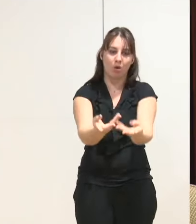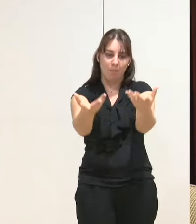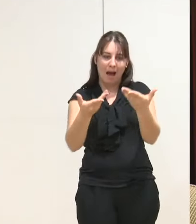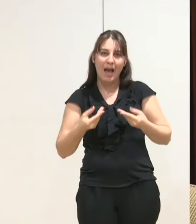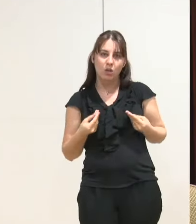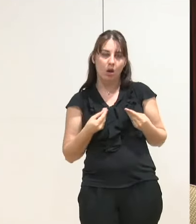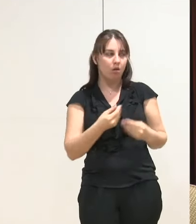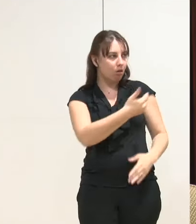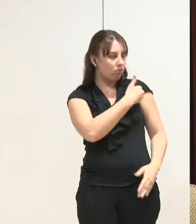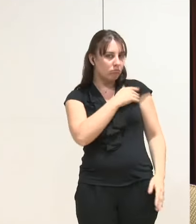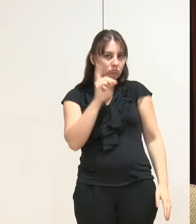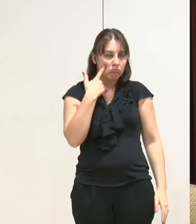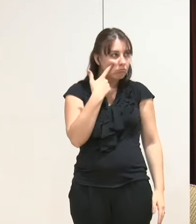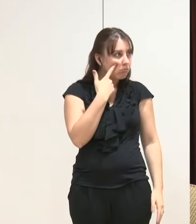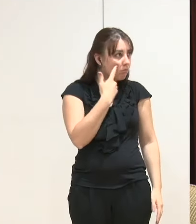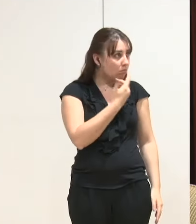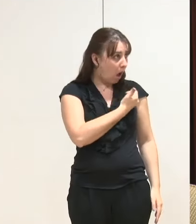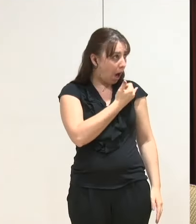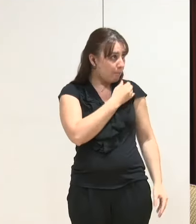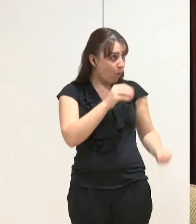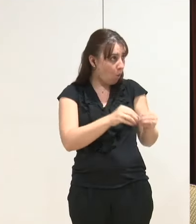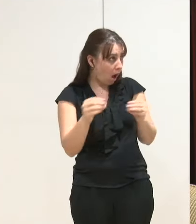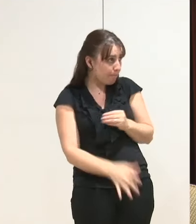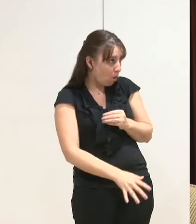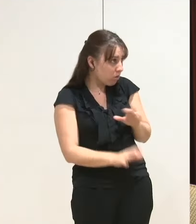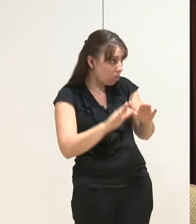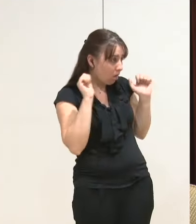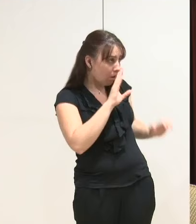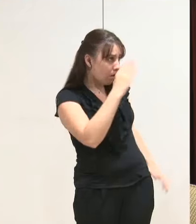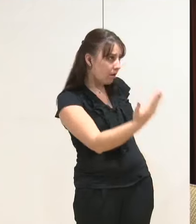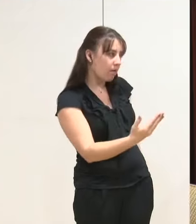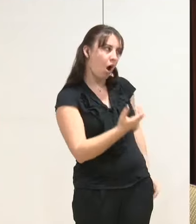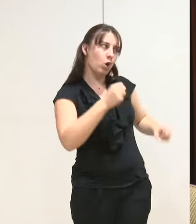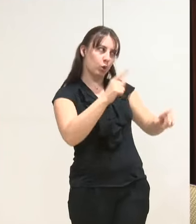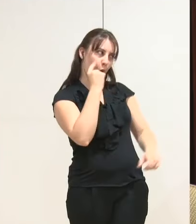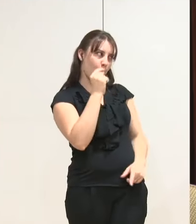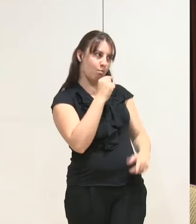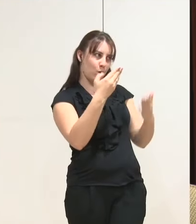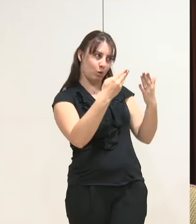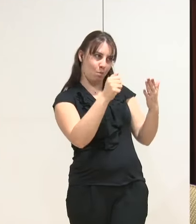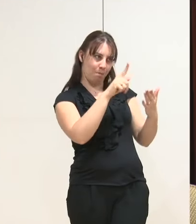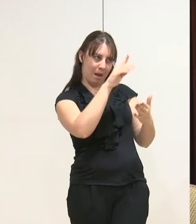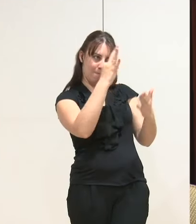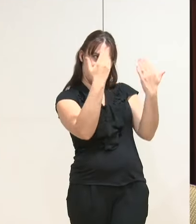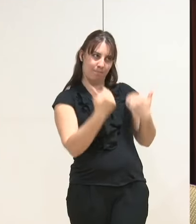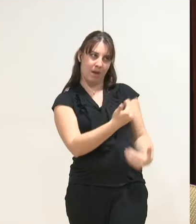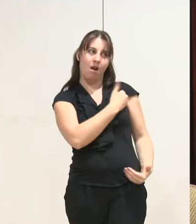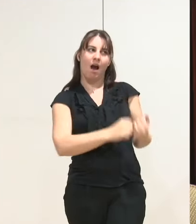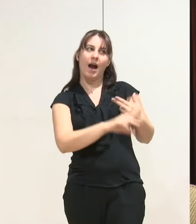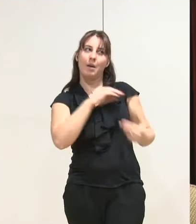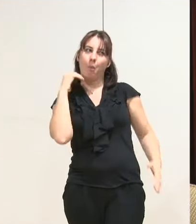me dit que vous renonceriez à ce principe mais vous allez me rassurer immédiatement ça n'est pas le cas monsieur malb vous allez me répondre